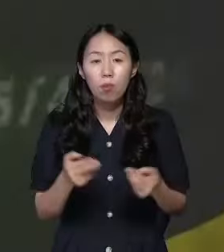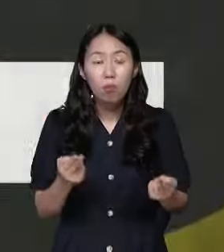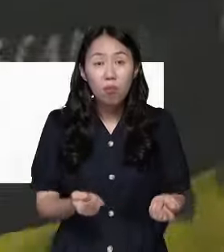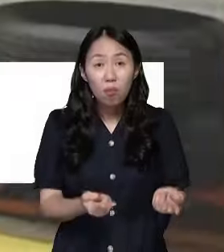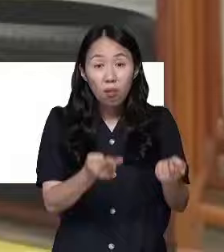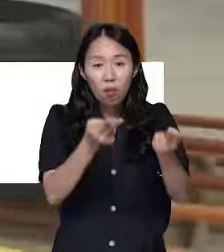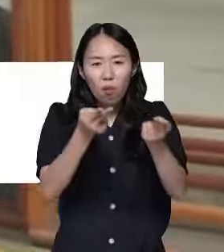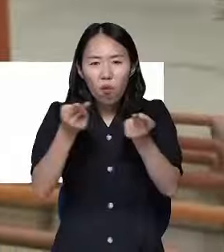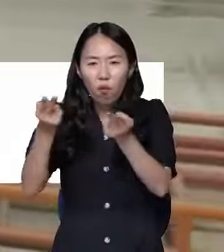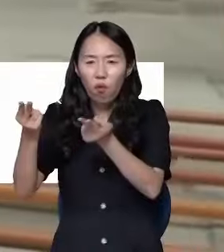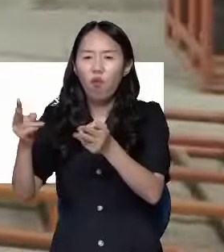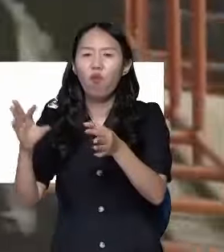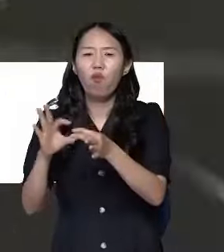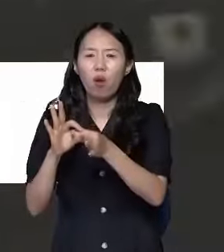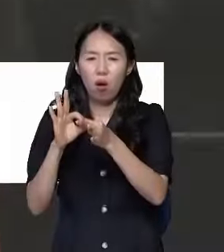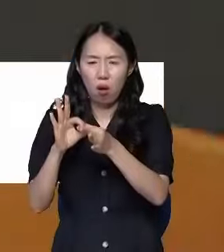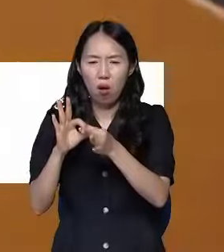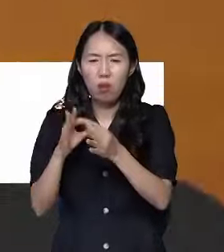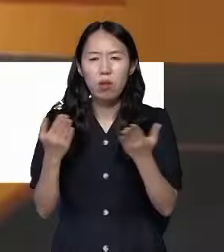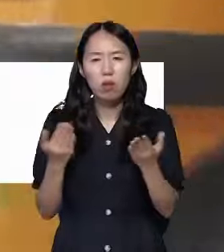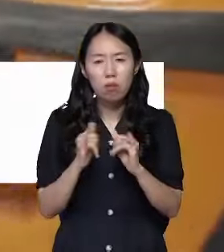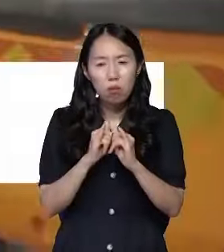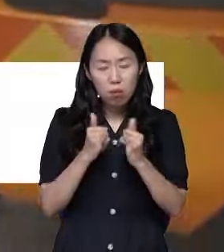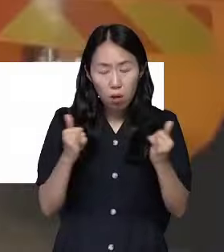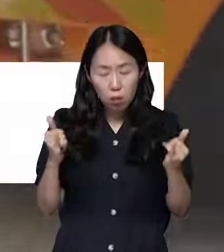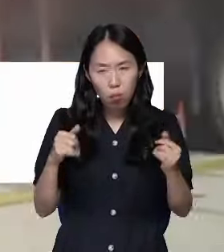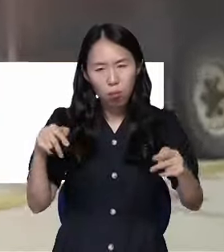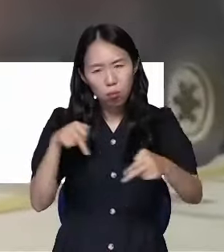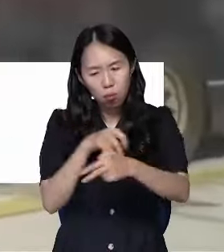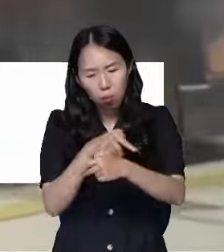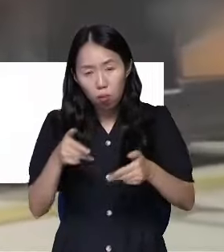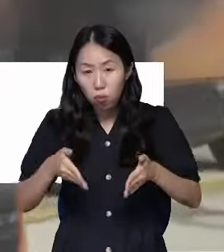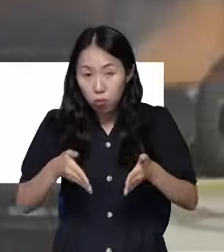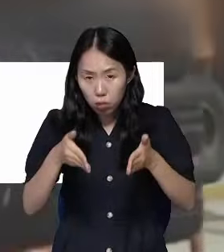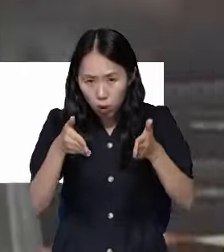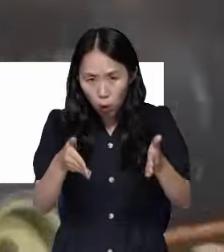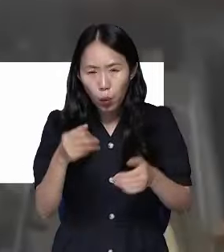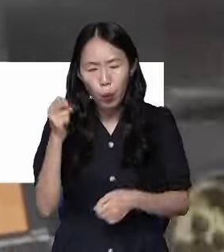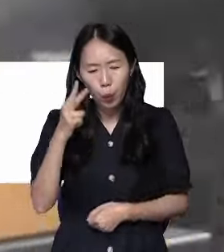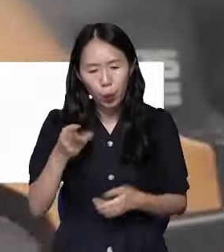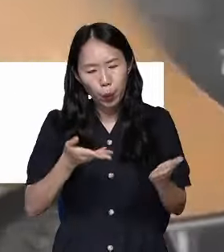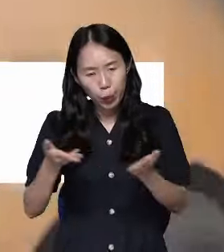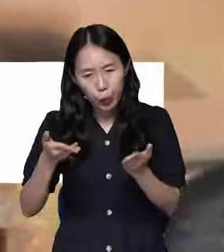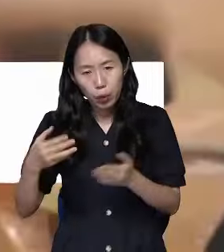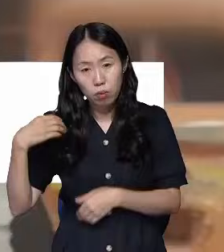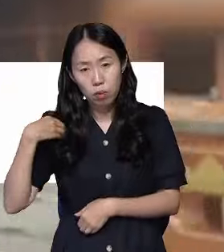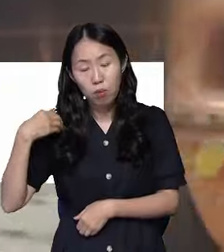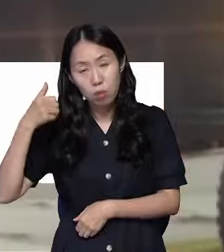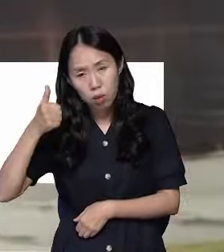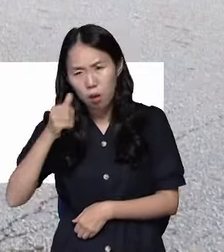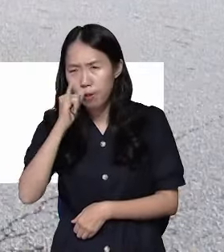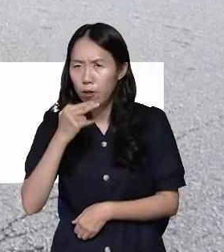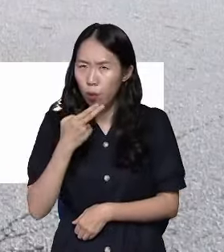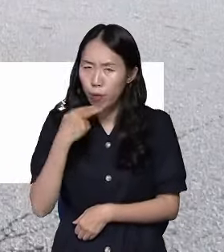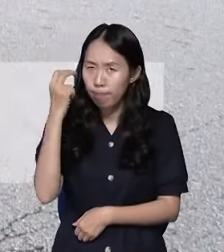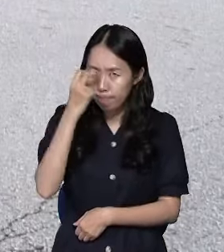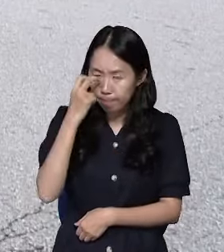지게차와 관련된 부분이니까 작업자가 이동할 수 있는 통로라든가 뭐 작업 주의자를 배치했냐 뭐 이런 걸 보는 거죠.